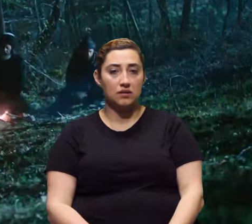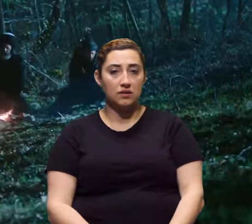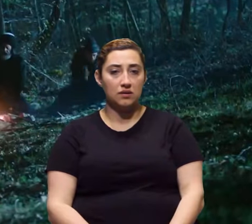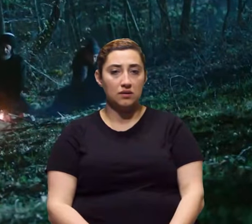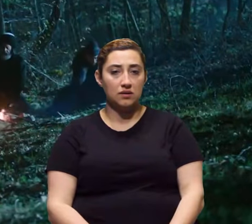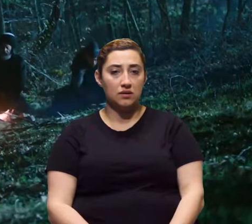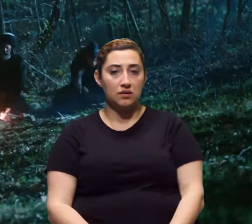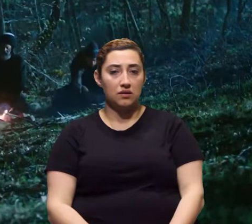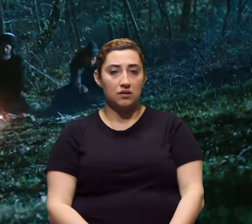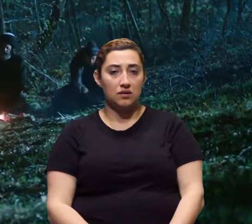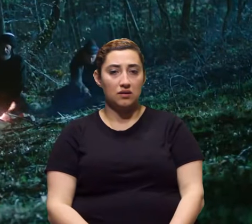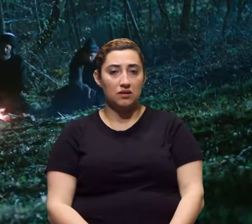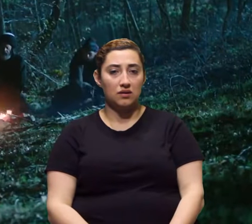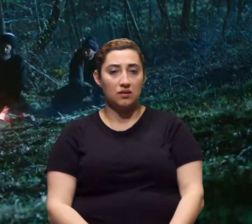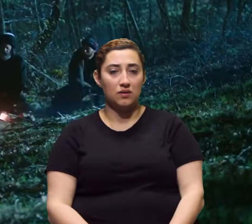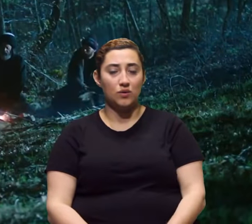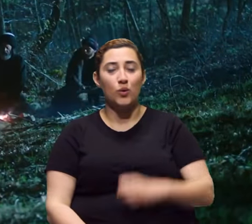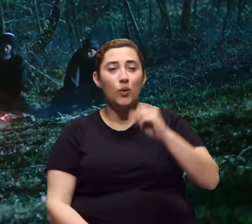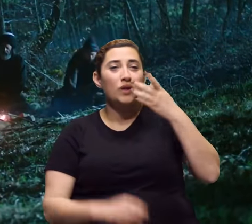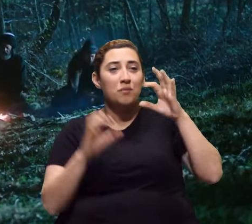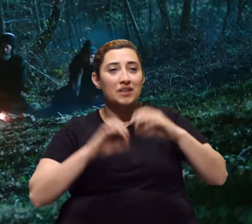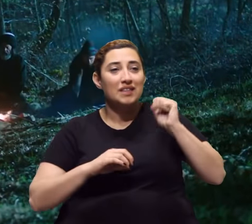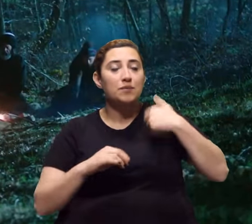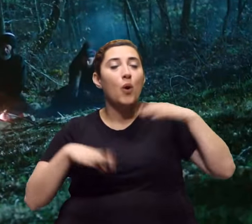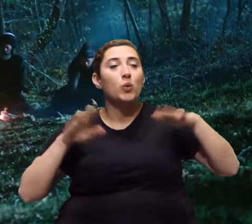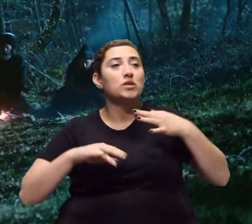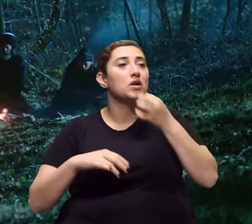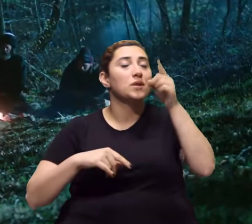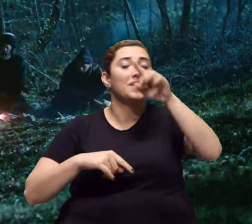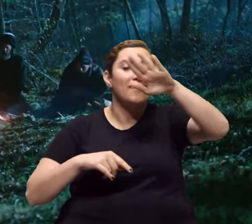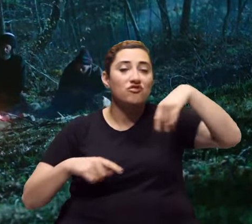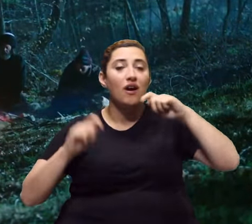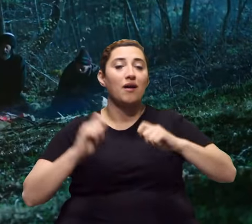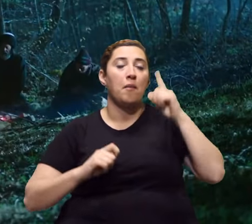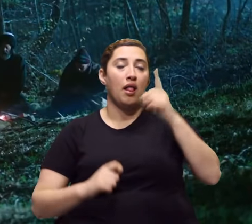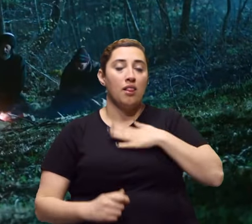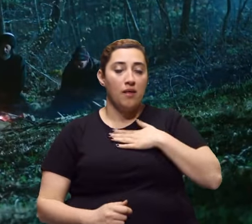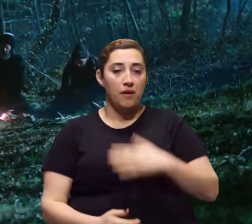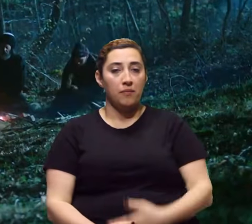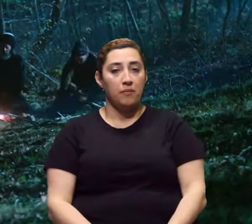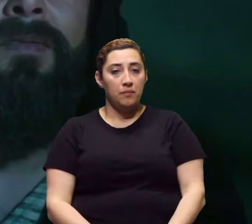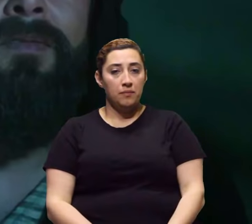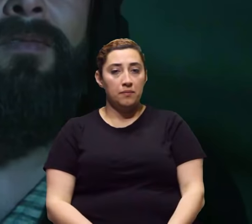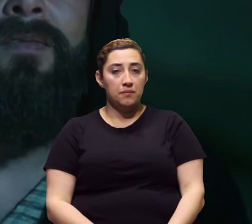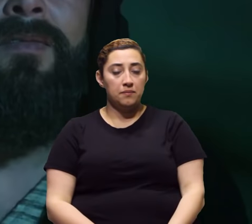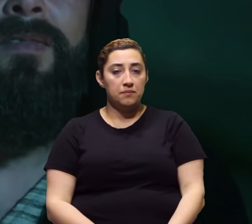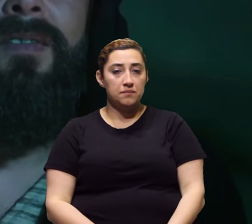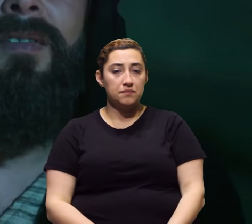aramaya koyuldu. Seherlerde kuşlar ile çağırayım Mevlam seni.